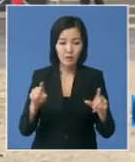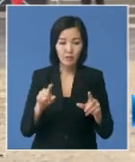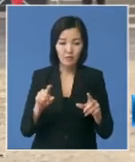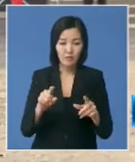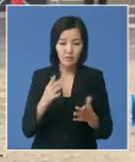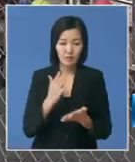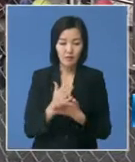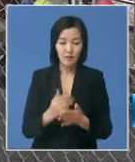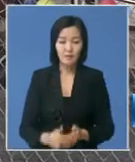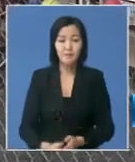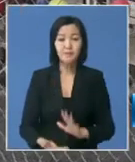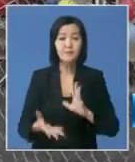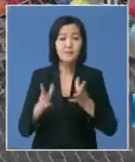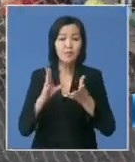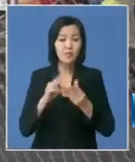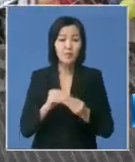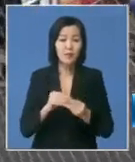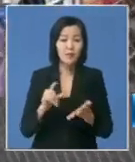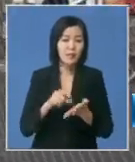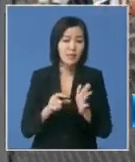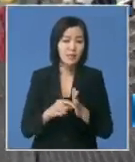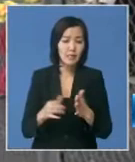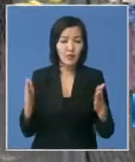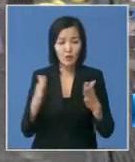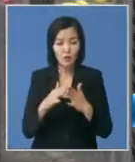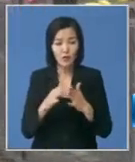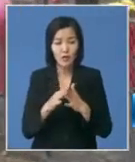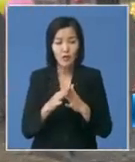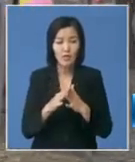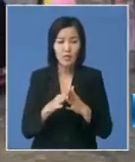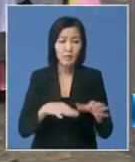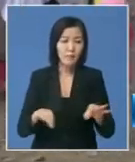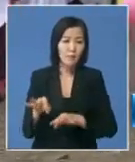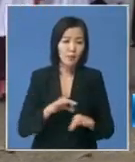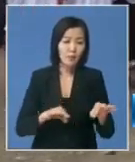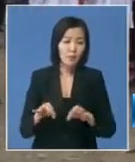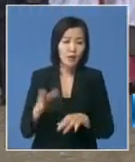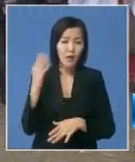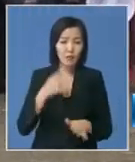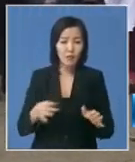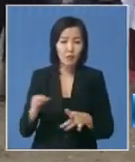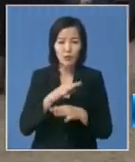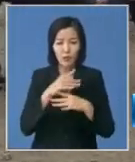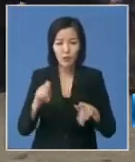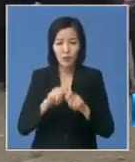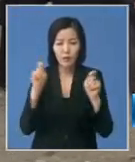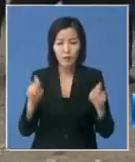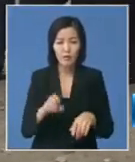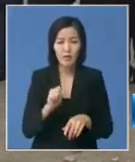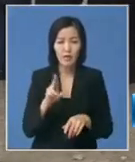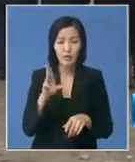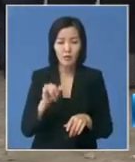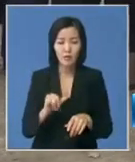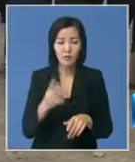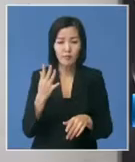салды. Жалпы әрі кеңсе әрі баспана мұндай ғимараттар пилоттық негізде Алматы облысында көптеп ашылып жатыр. Тек Ақсу ауданында биыл